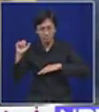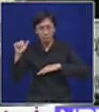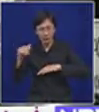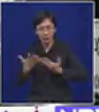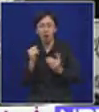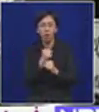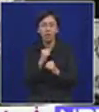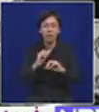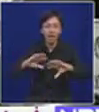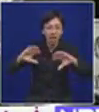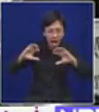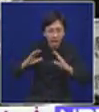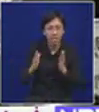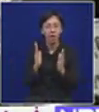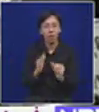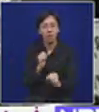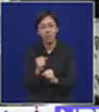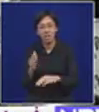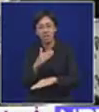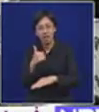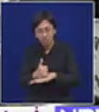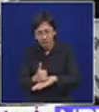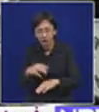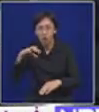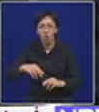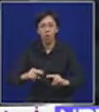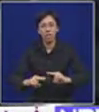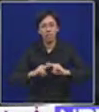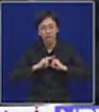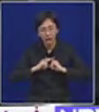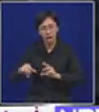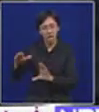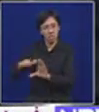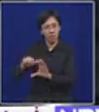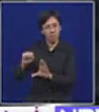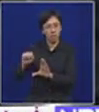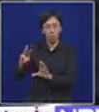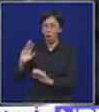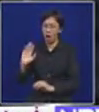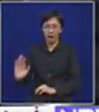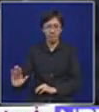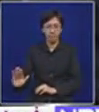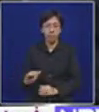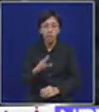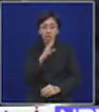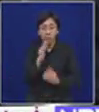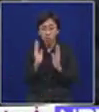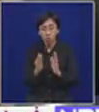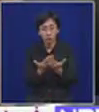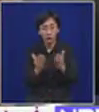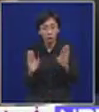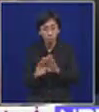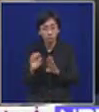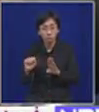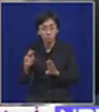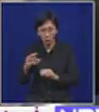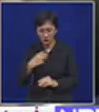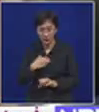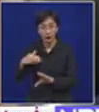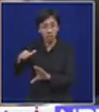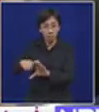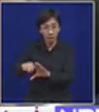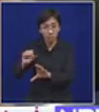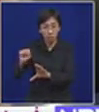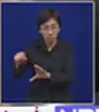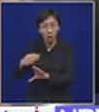การการเมืองผู้ดำรงตำแหน่งในองค์กรอิสระลงสมัครสวนั้นหากคนในครอบครัวของสวจะลงสมัครส